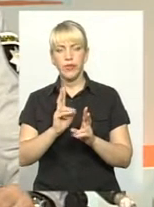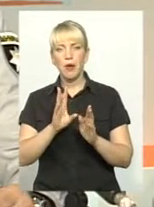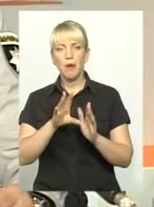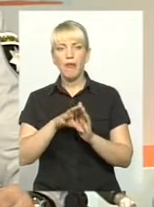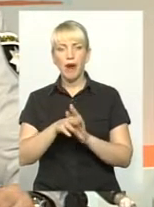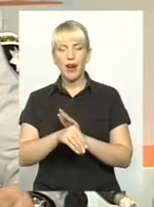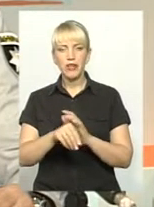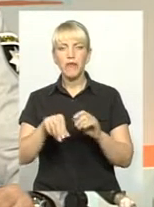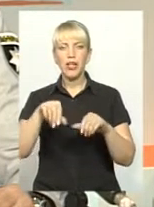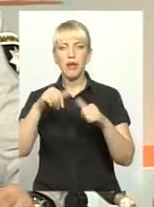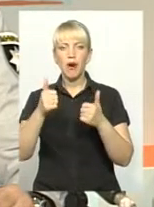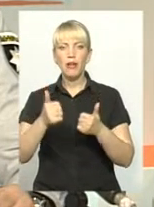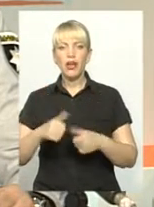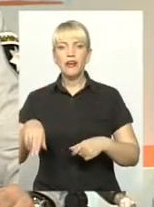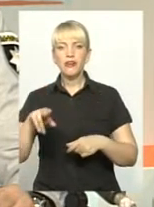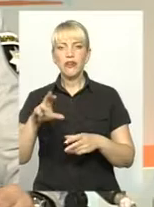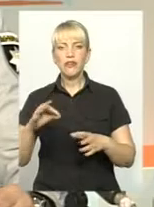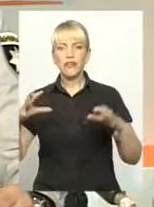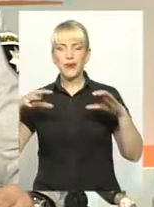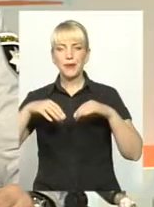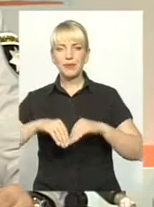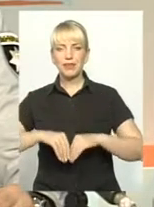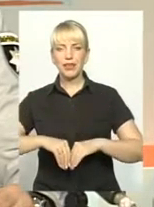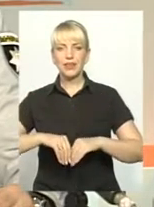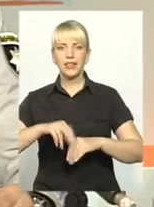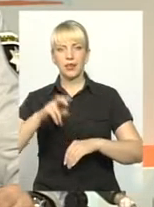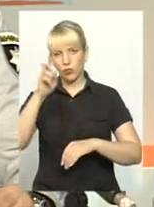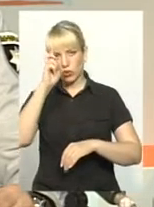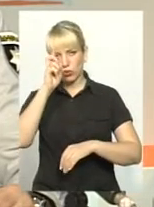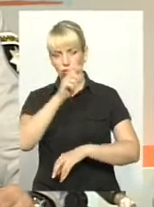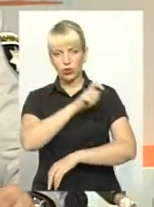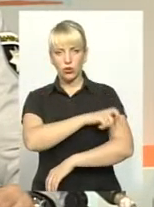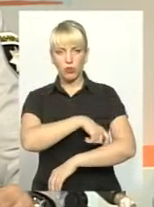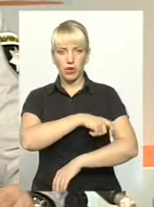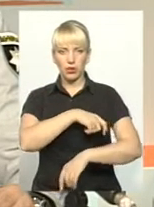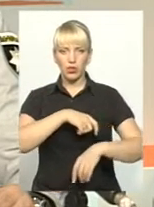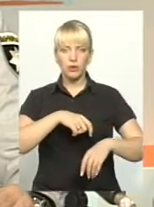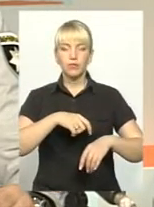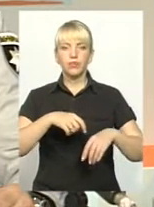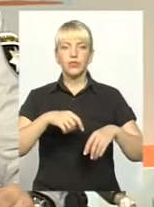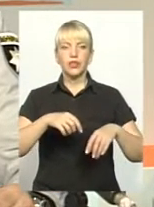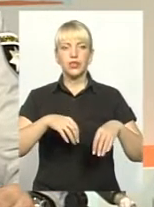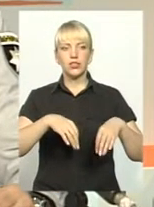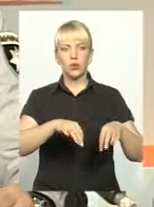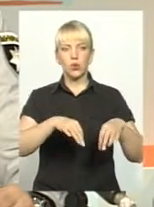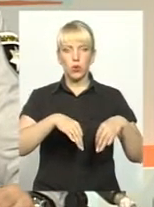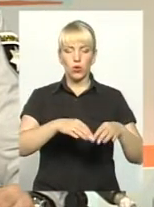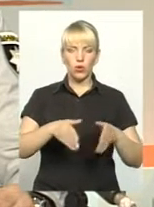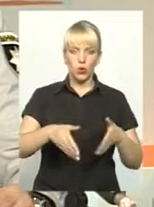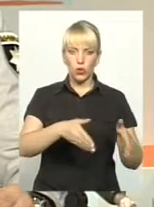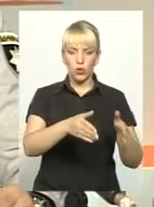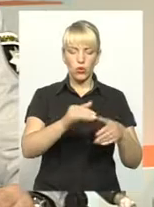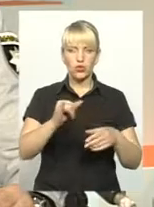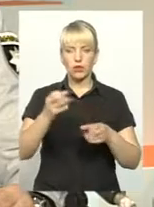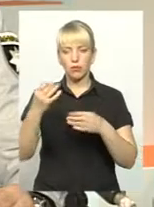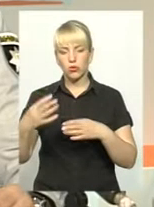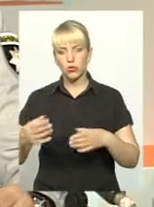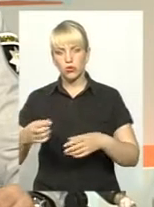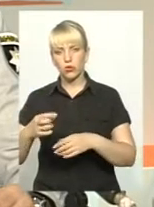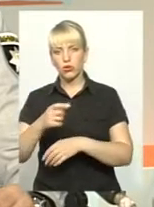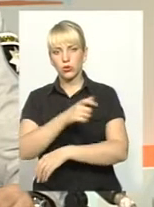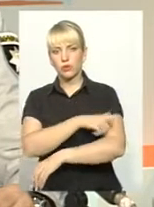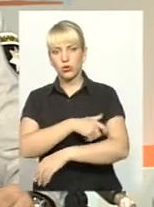запроваджувала модель щодо об'єднання дорожно-патрульної служби і патрульної служби, і ми побачили вже якість реагування